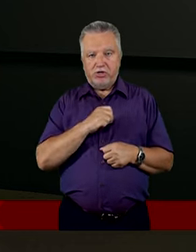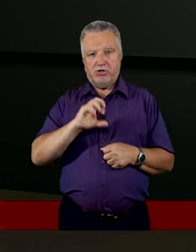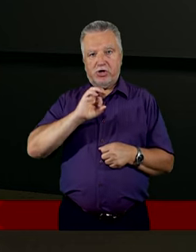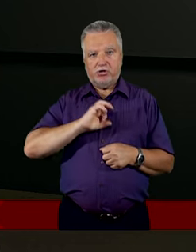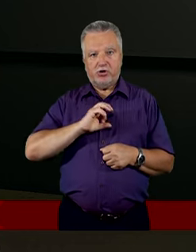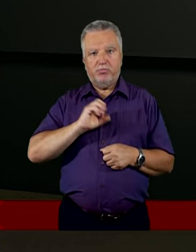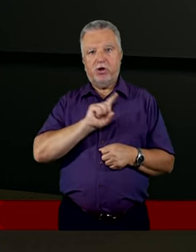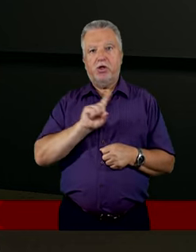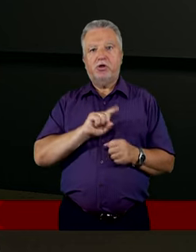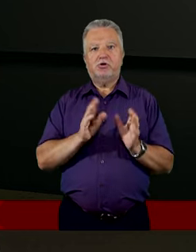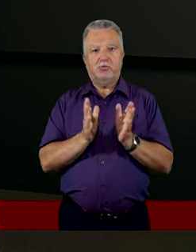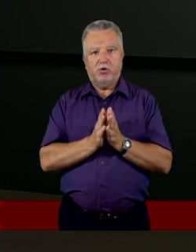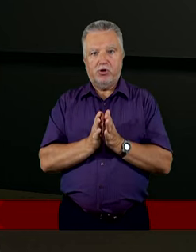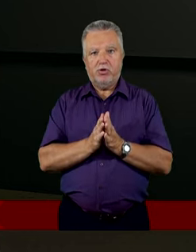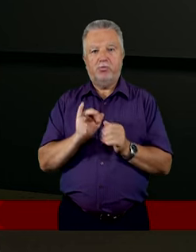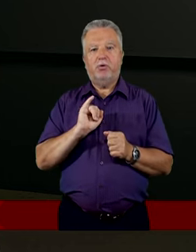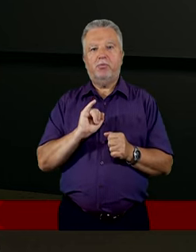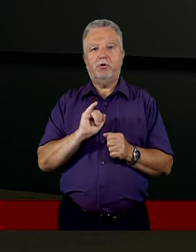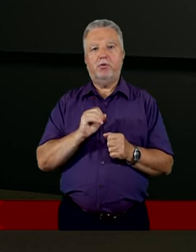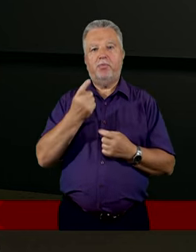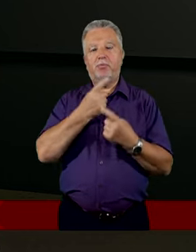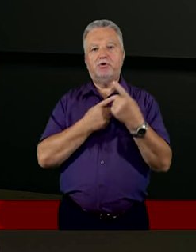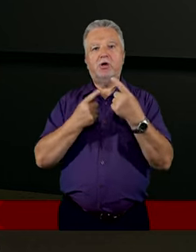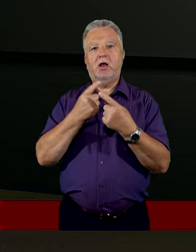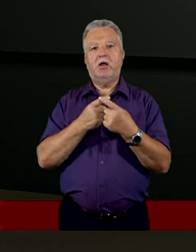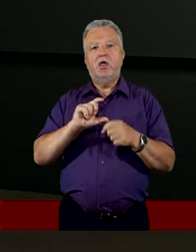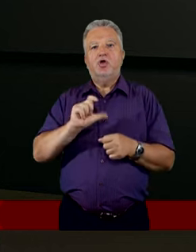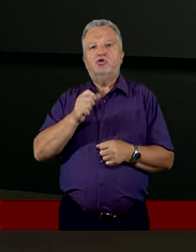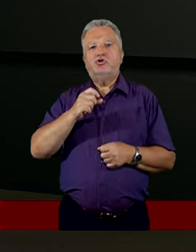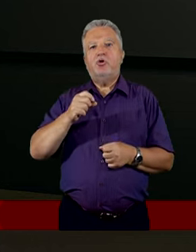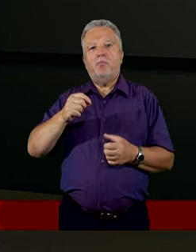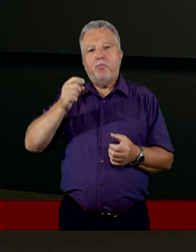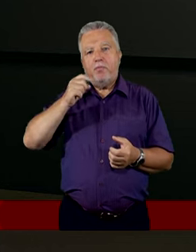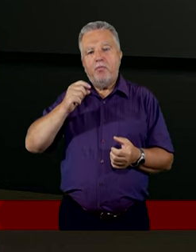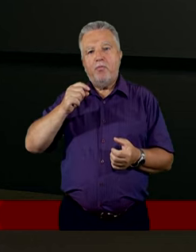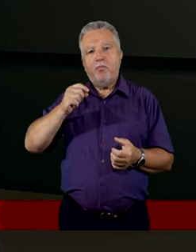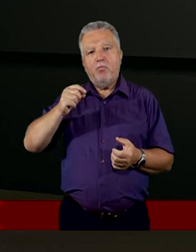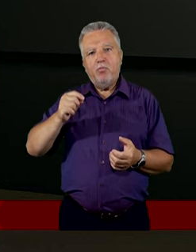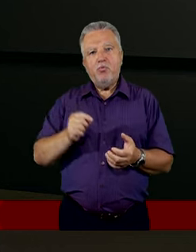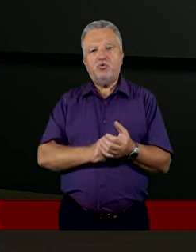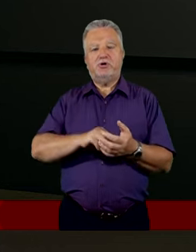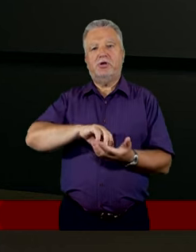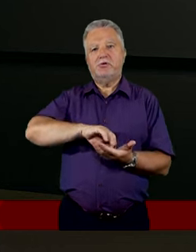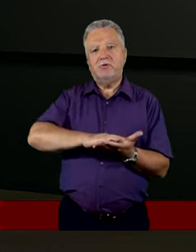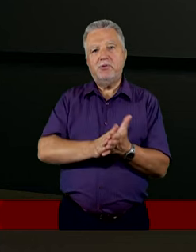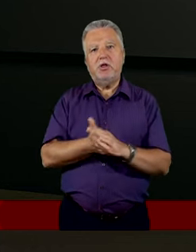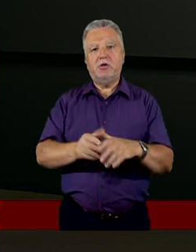sobie z modlitwą i pomyśleli, co należy zmienić w moim życiu.